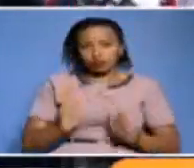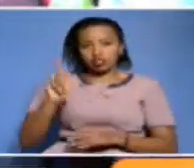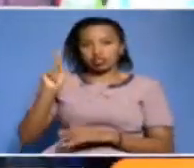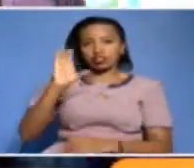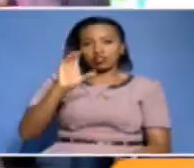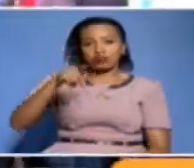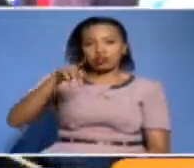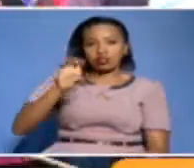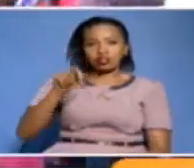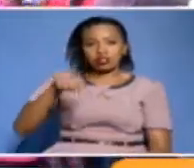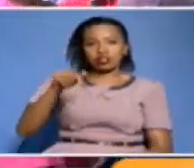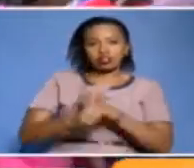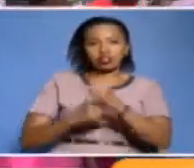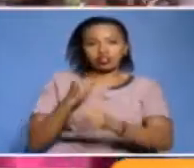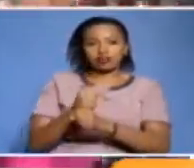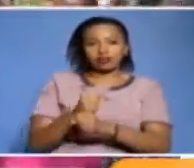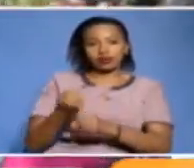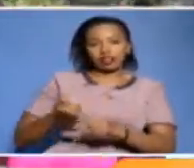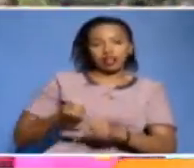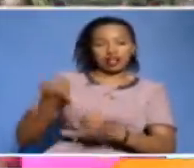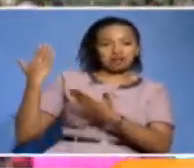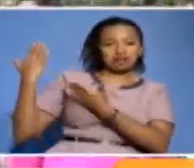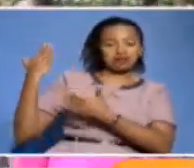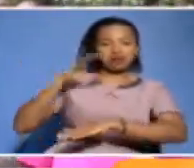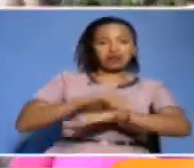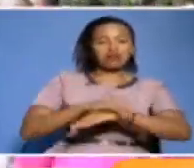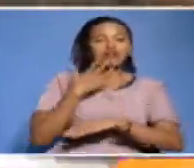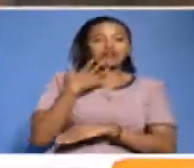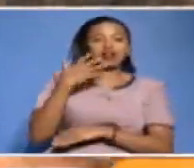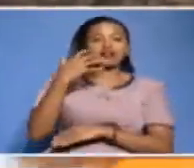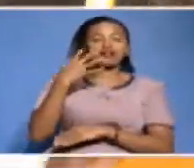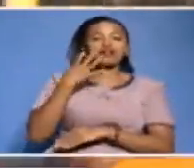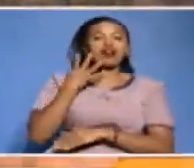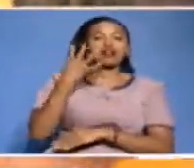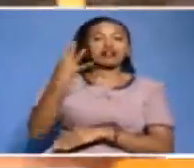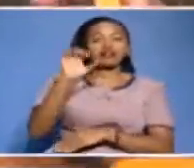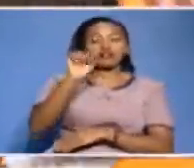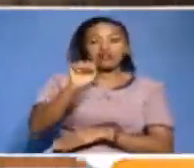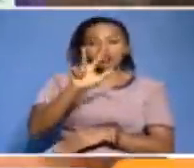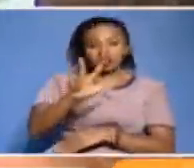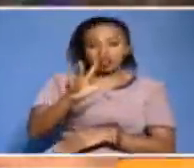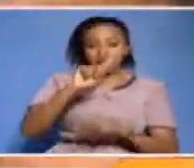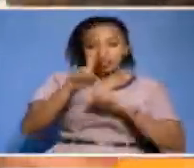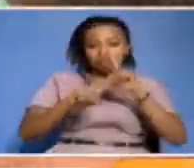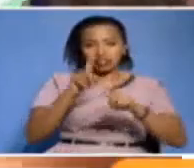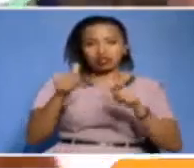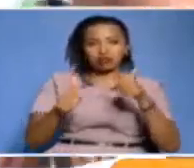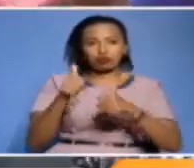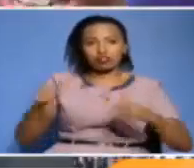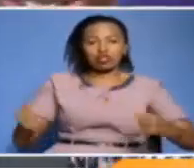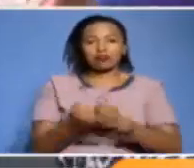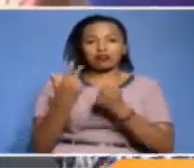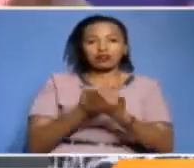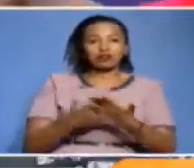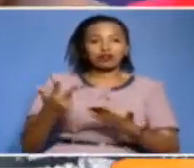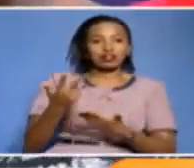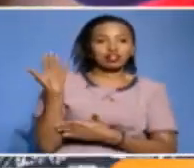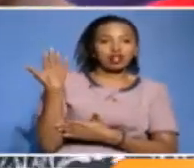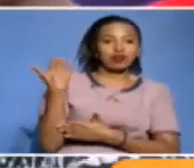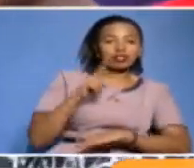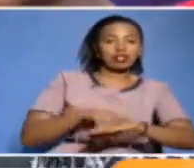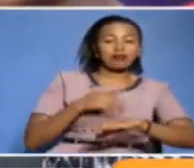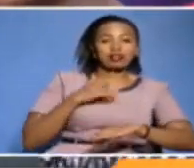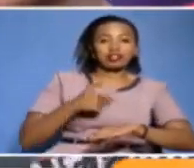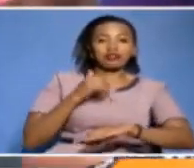huu. Olive Mweya alipata alama 453 katika mtihani uliofanyika wiki tatu zilizopita. When I got the